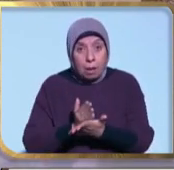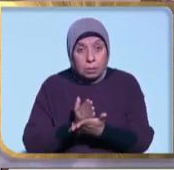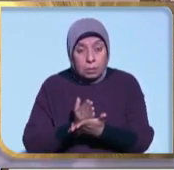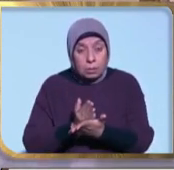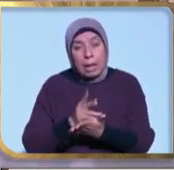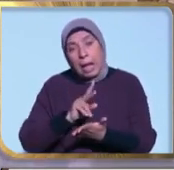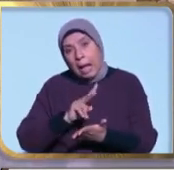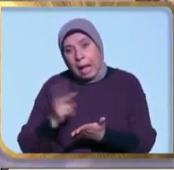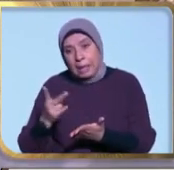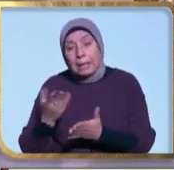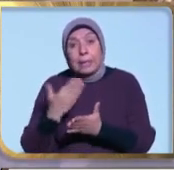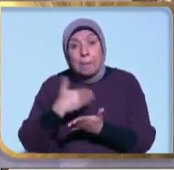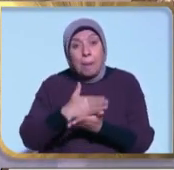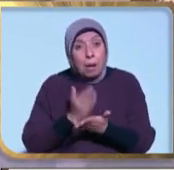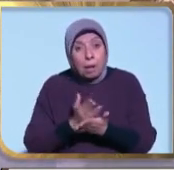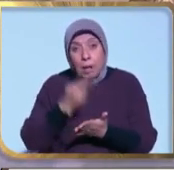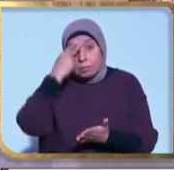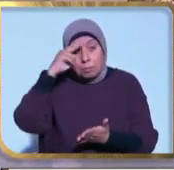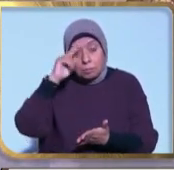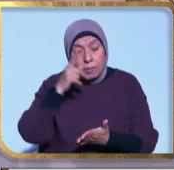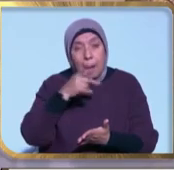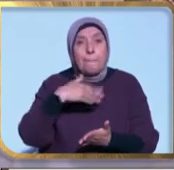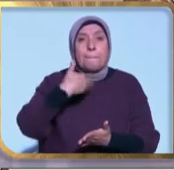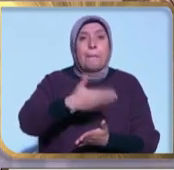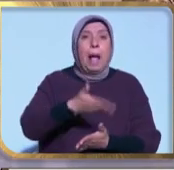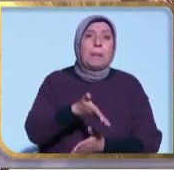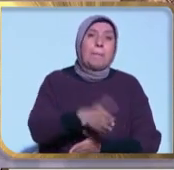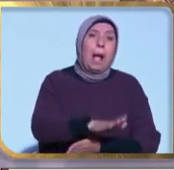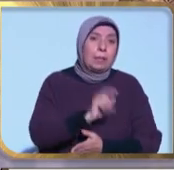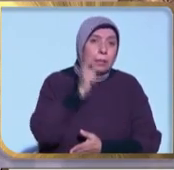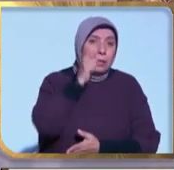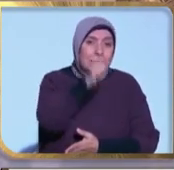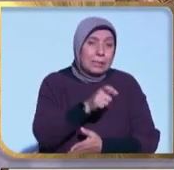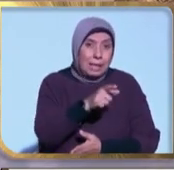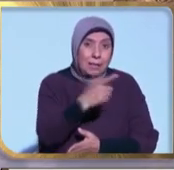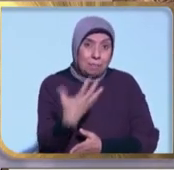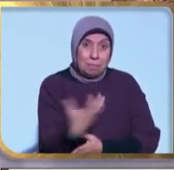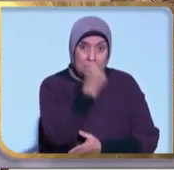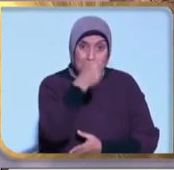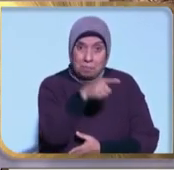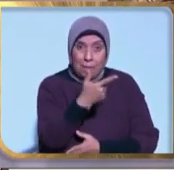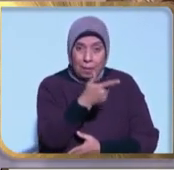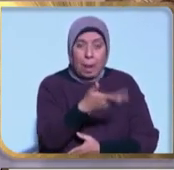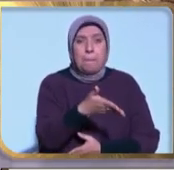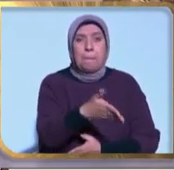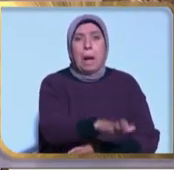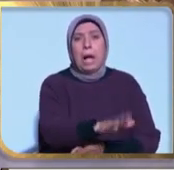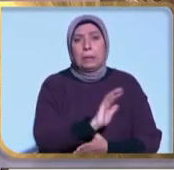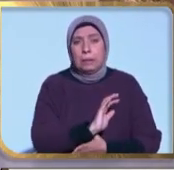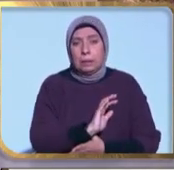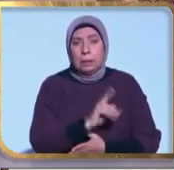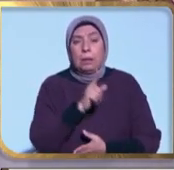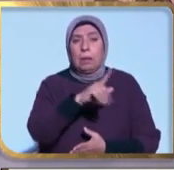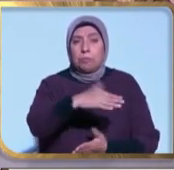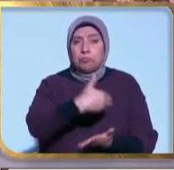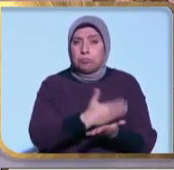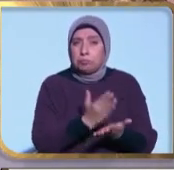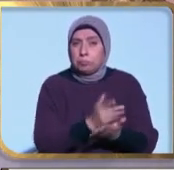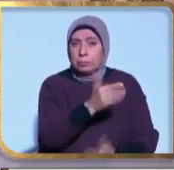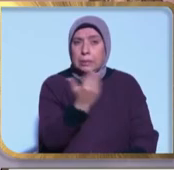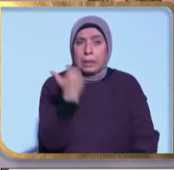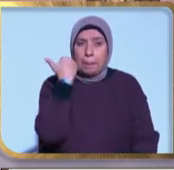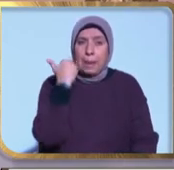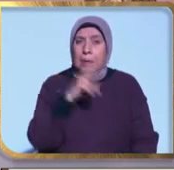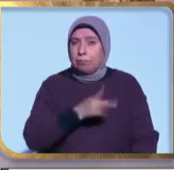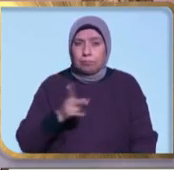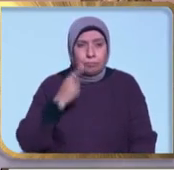الحياه الميراث بيكون بعد الموت انه الانسان خلاص بيتوفى وبتقول التركه بتاعته الى